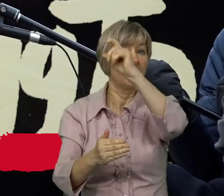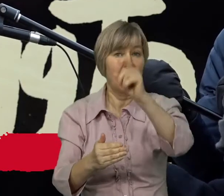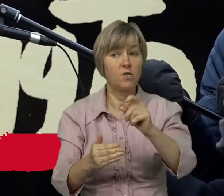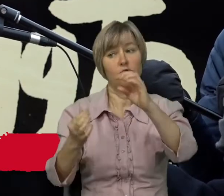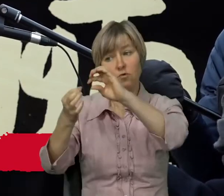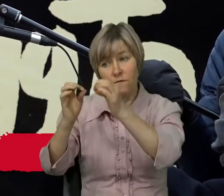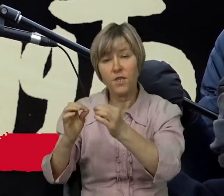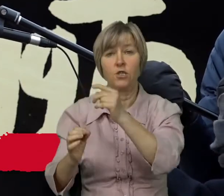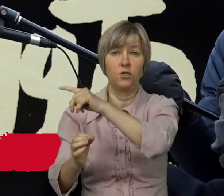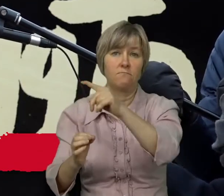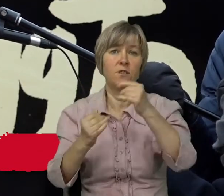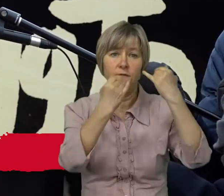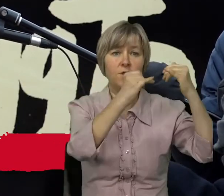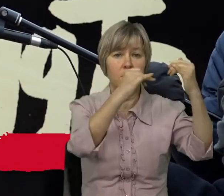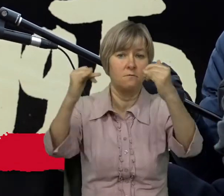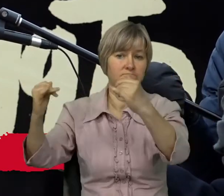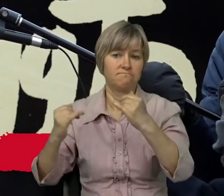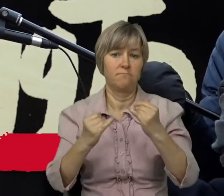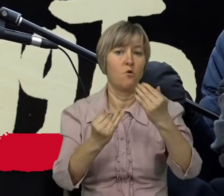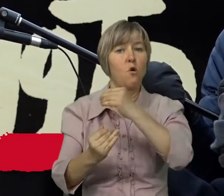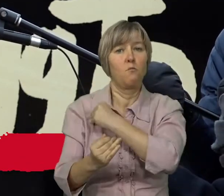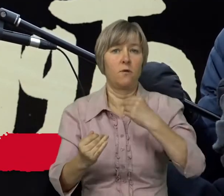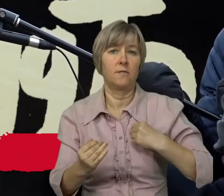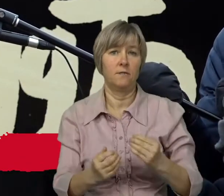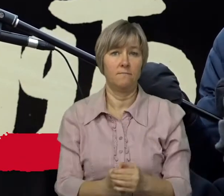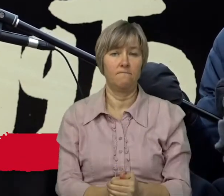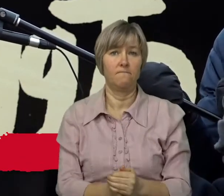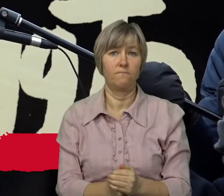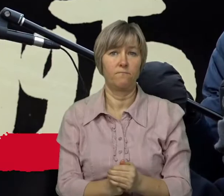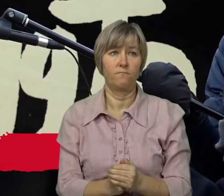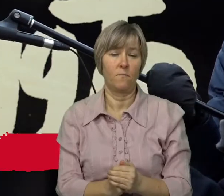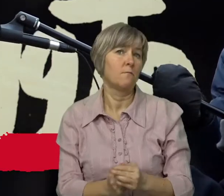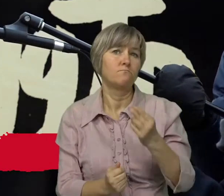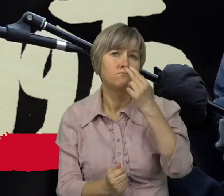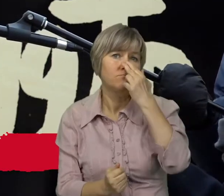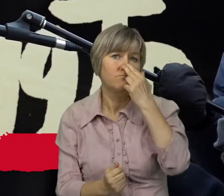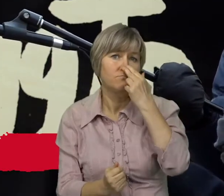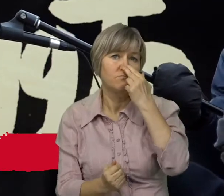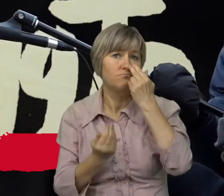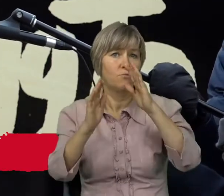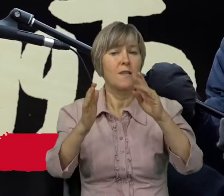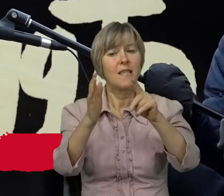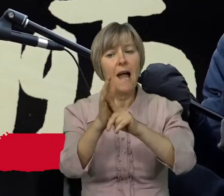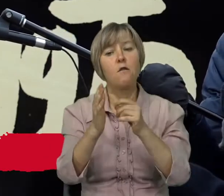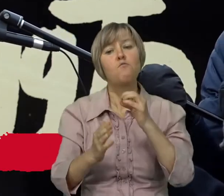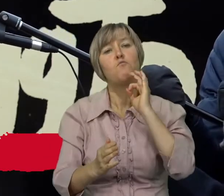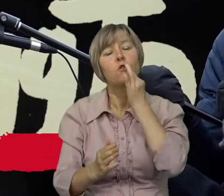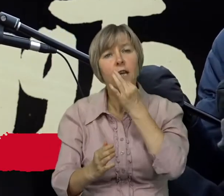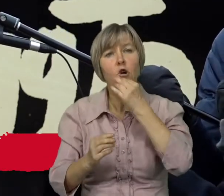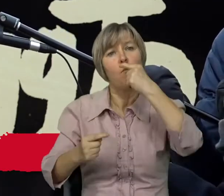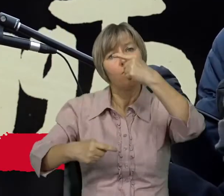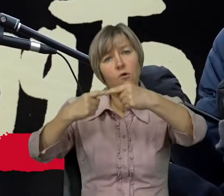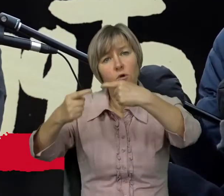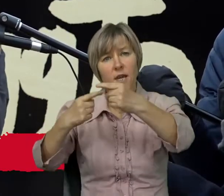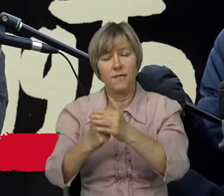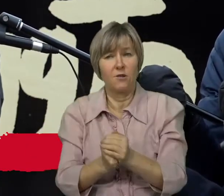w innych częściach Polski. Zwracamy uwagę, zwłaszcza młodemu pokoleniu, które nie zna